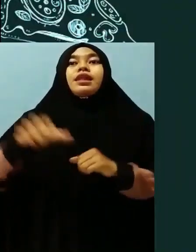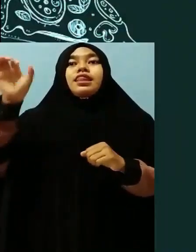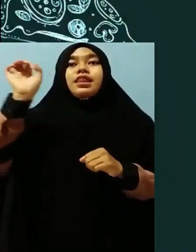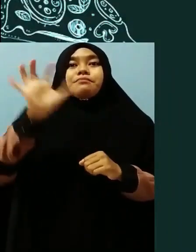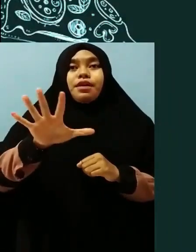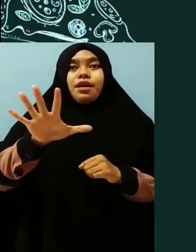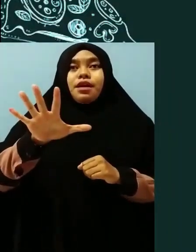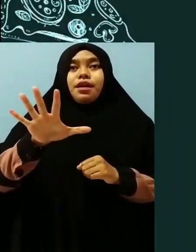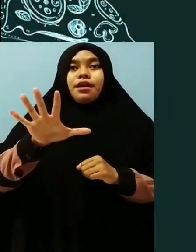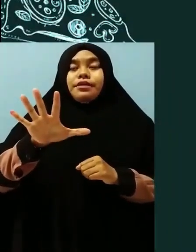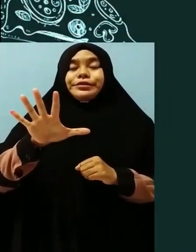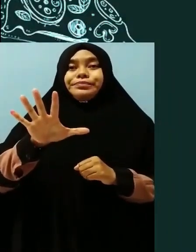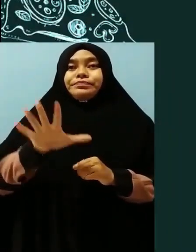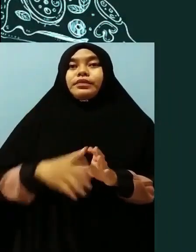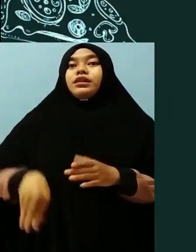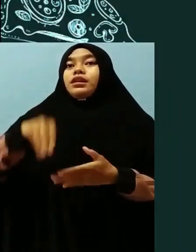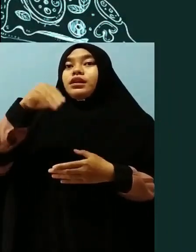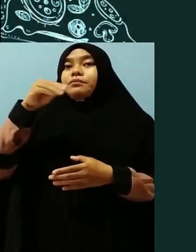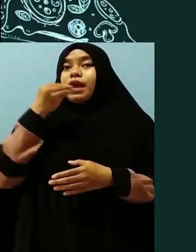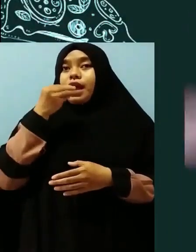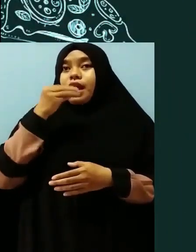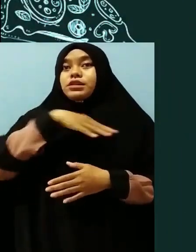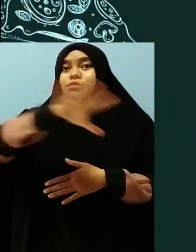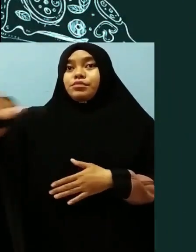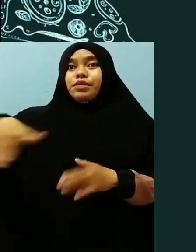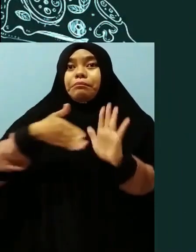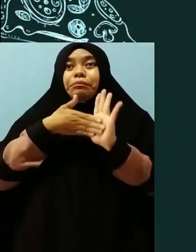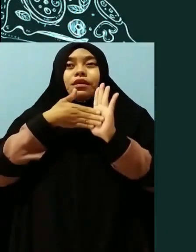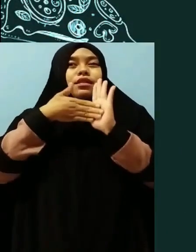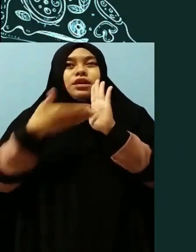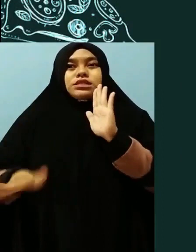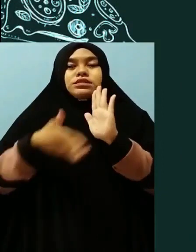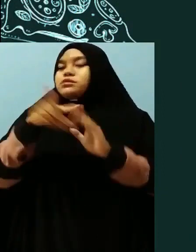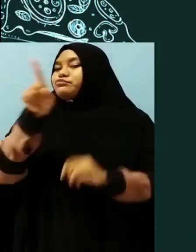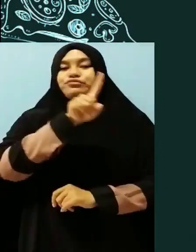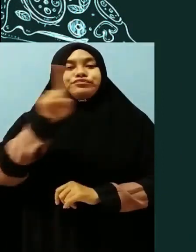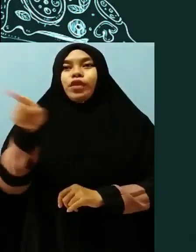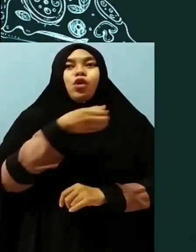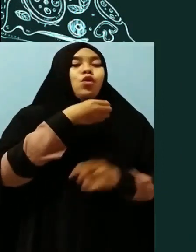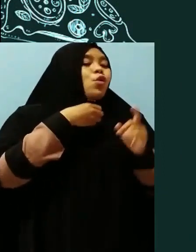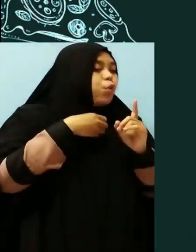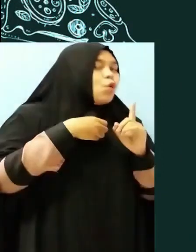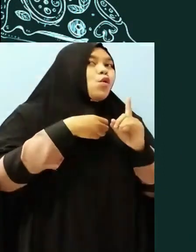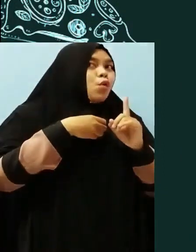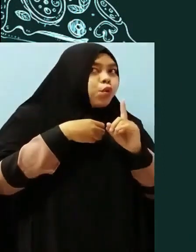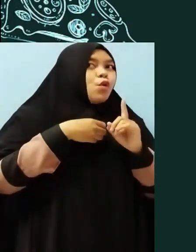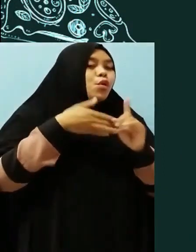Dan adab yang kelima adalah makanan kalian yang panas